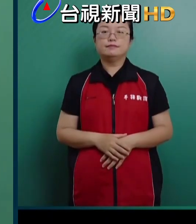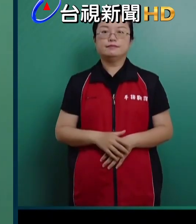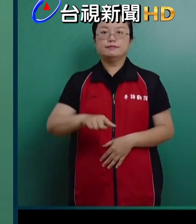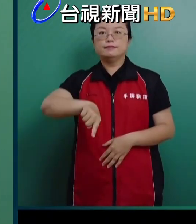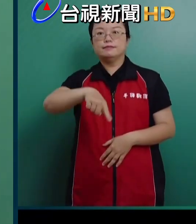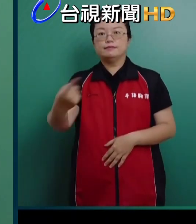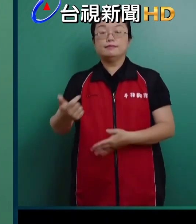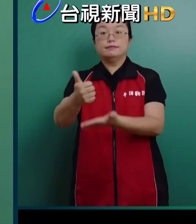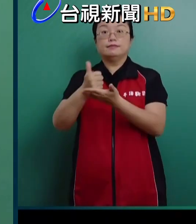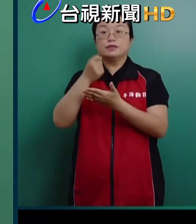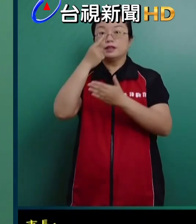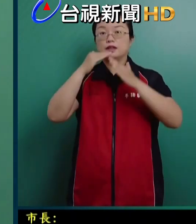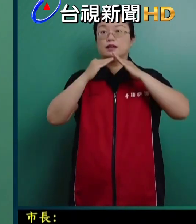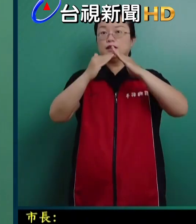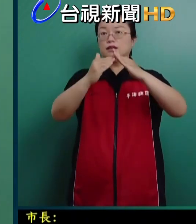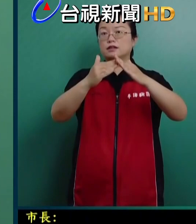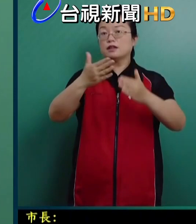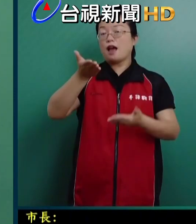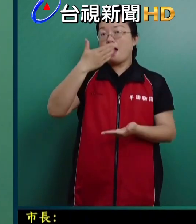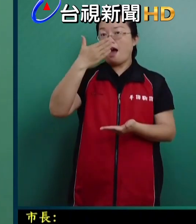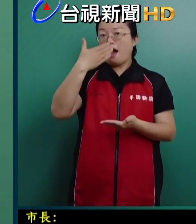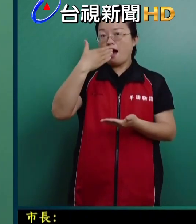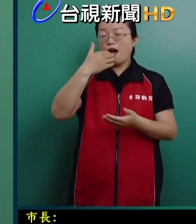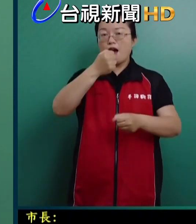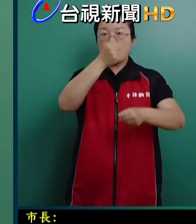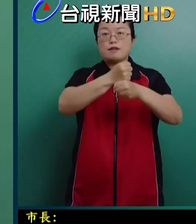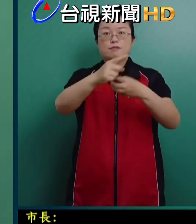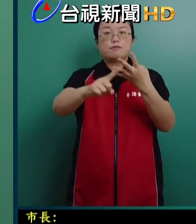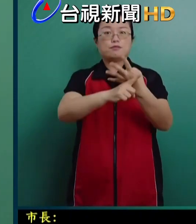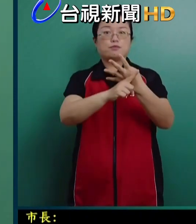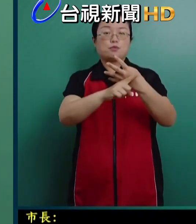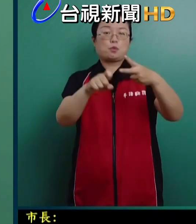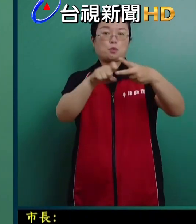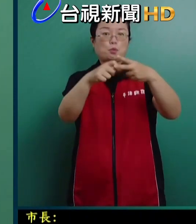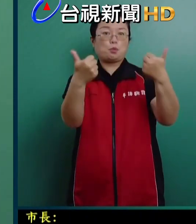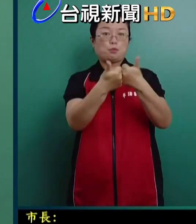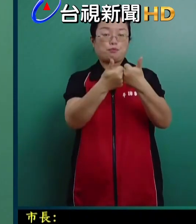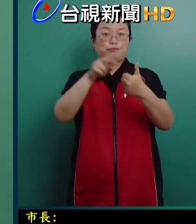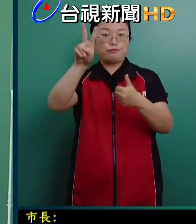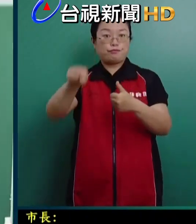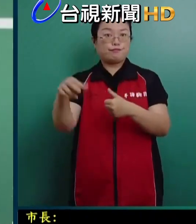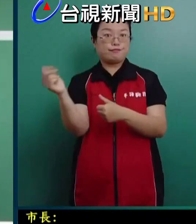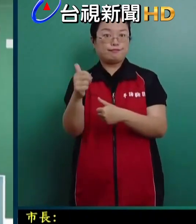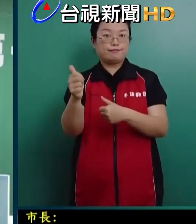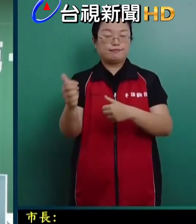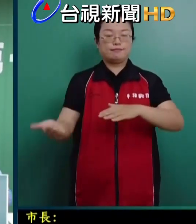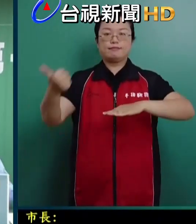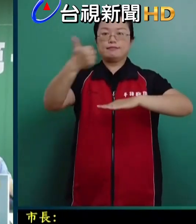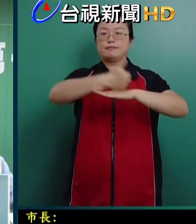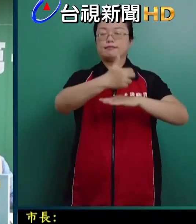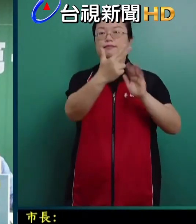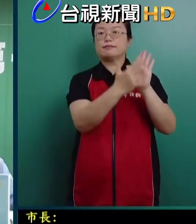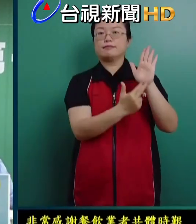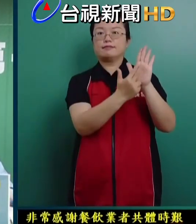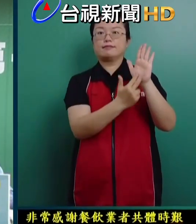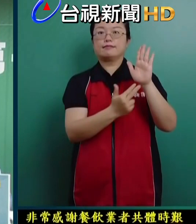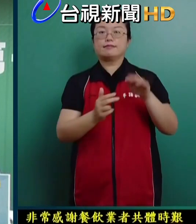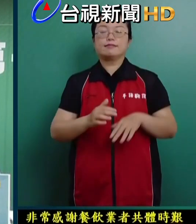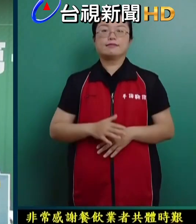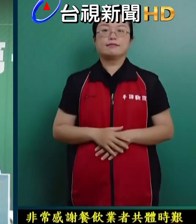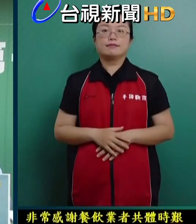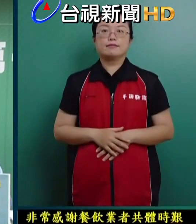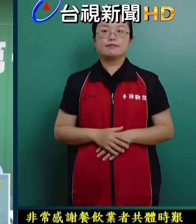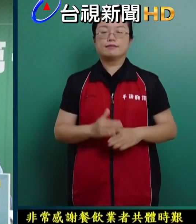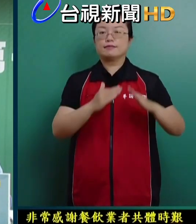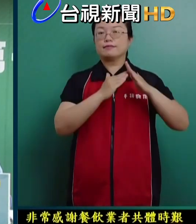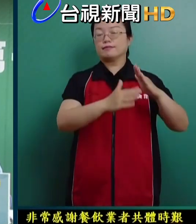请台南市餐饮职业工会刘理事长来跟各位来做报告。 安